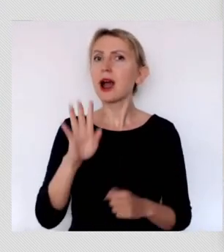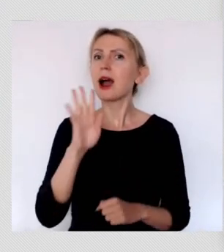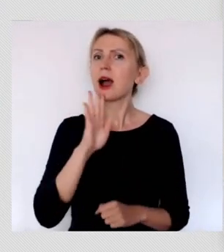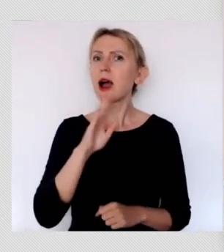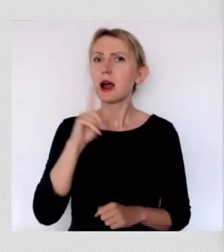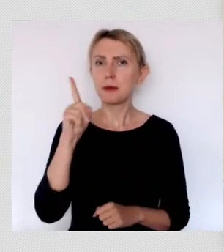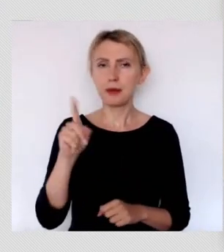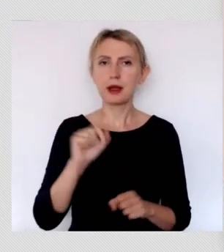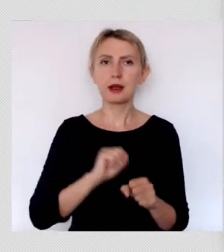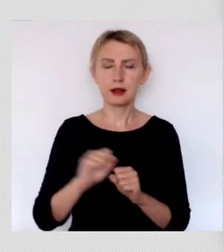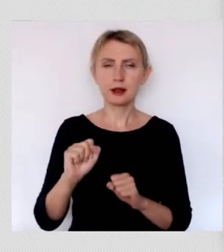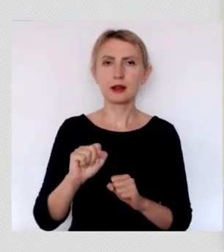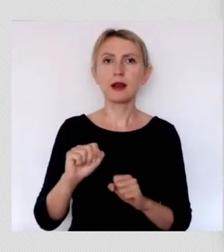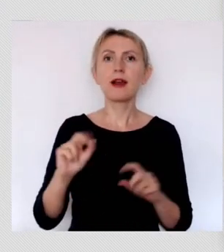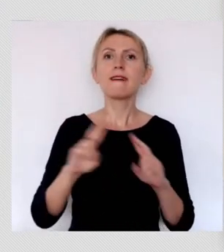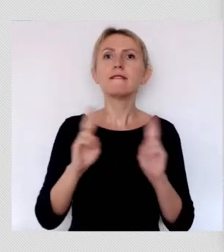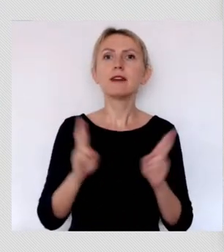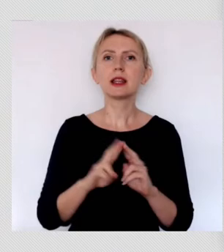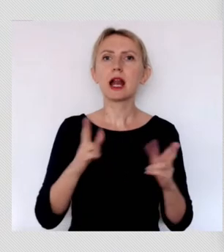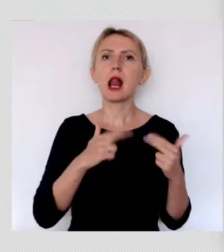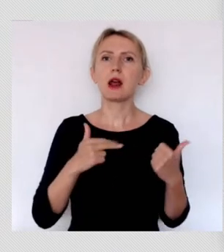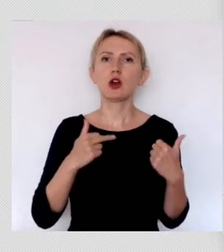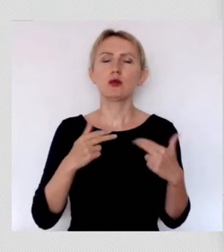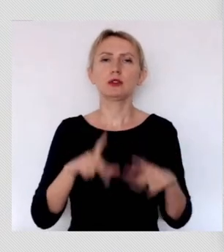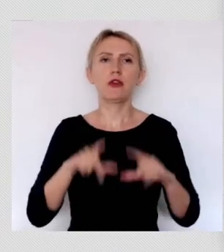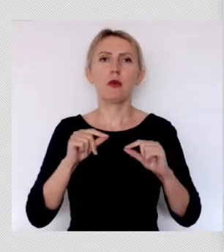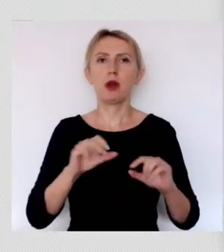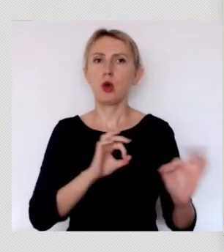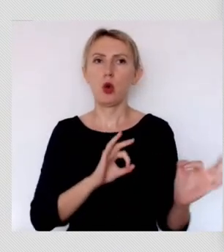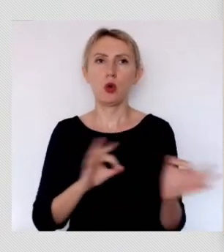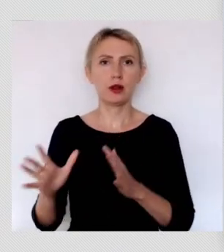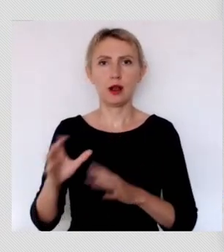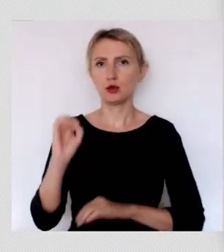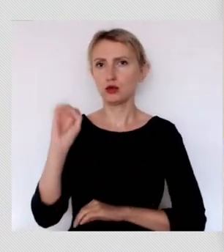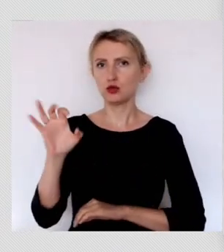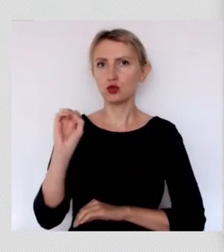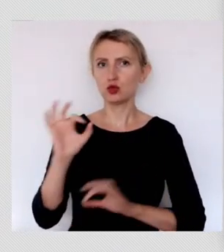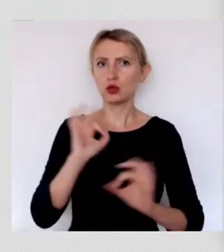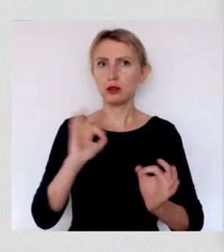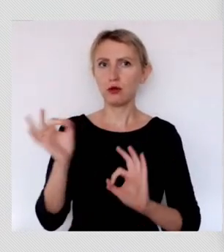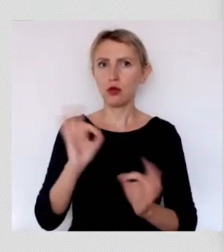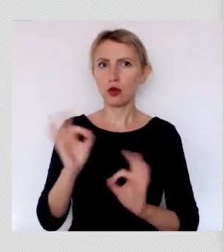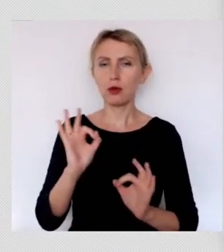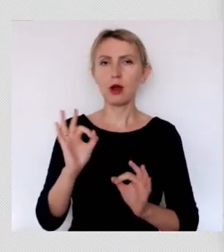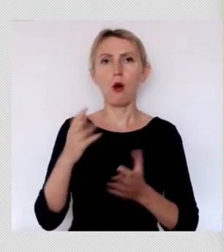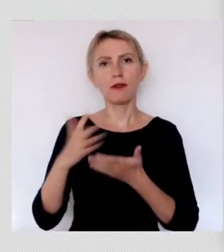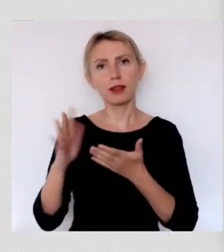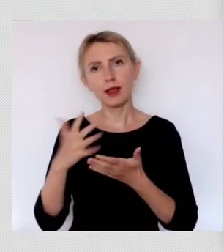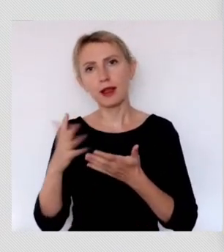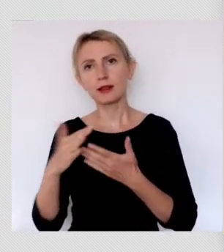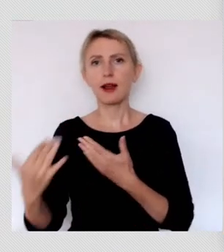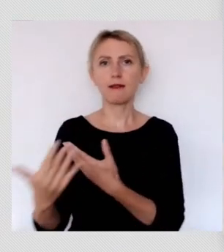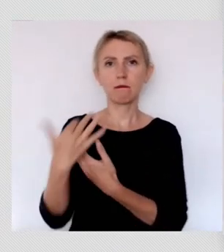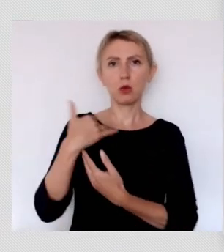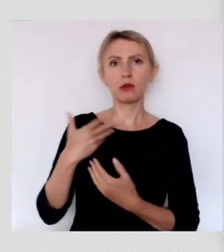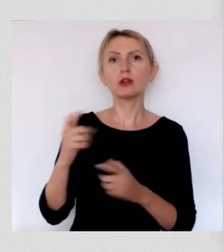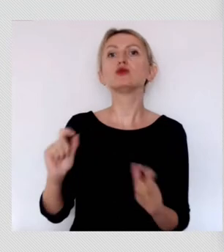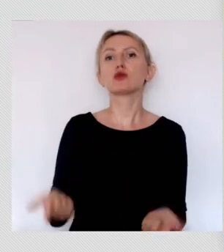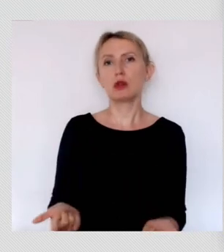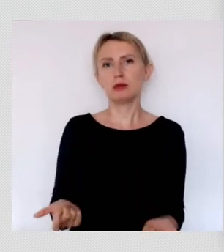w Federalnej Komisji Wyborczej wrzucane na bieżąco w gruncie rzeczy informacje i o wydatkach i o wpływach, no i co z